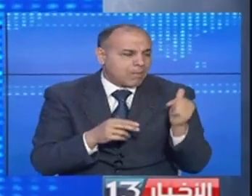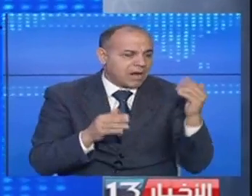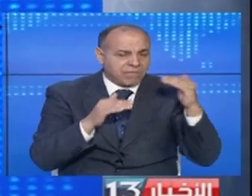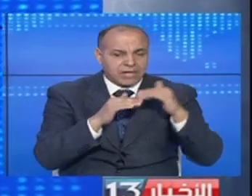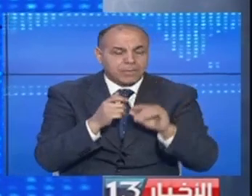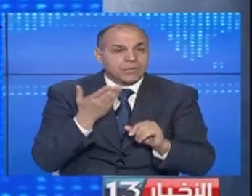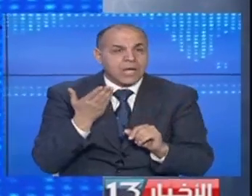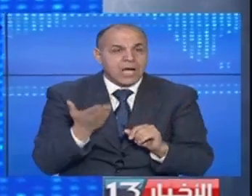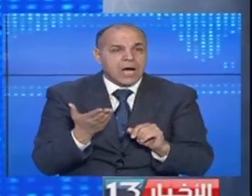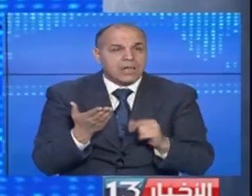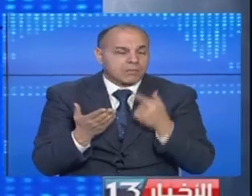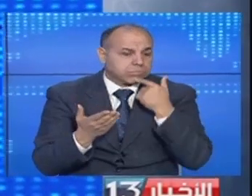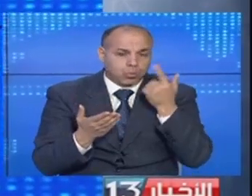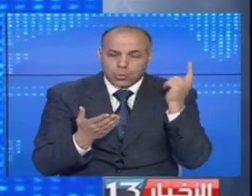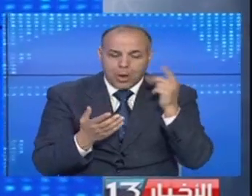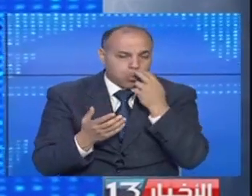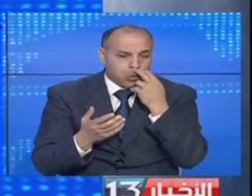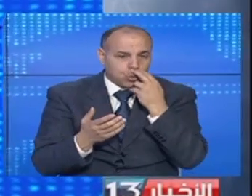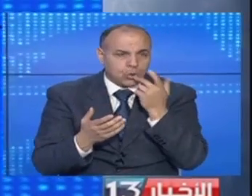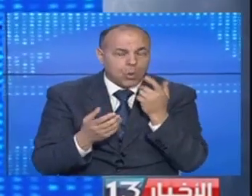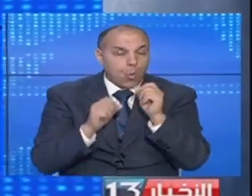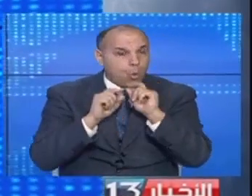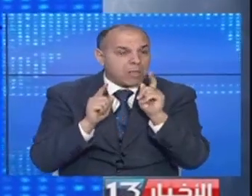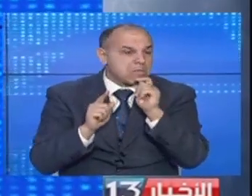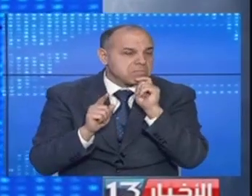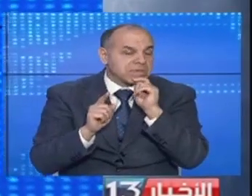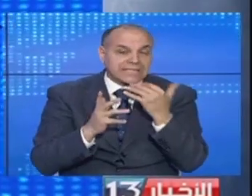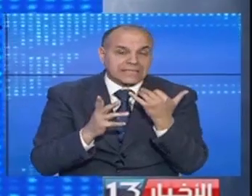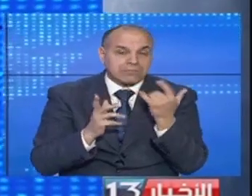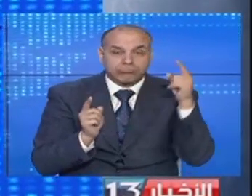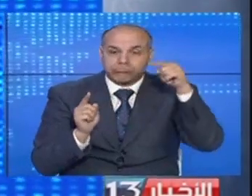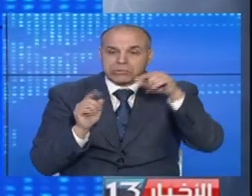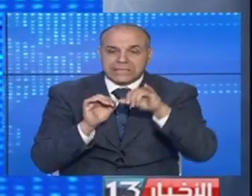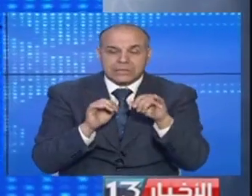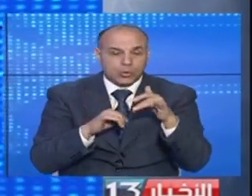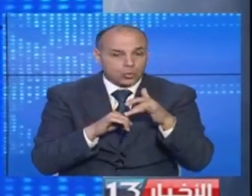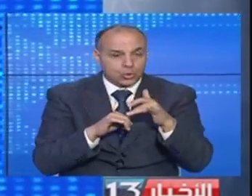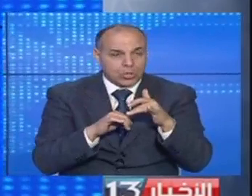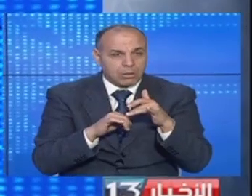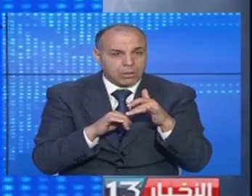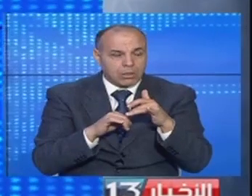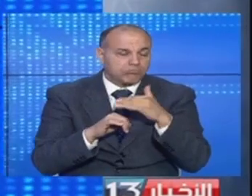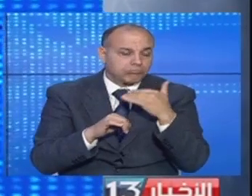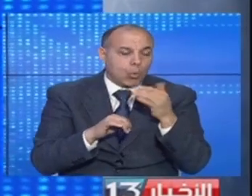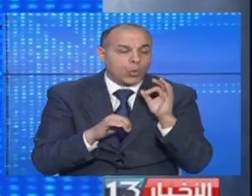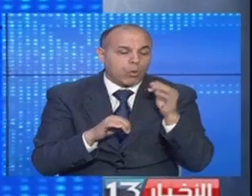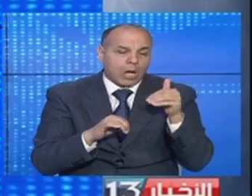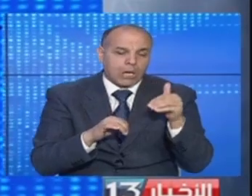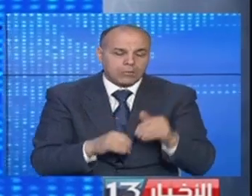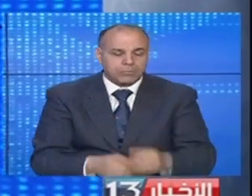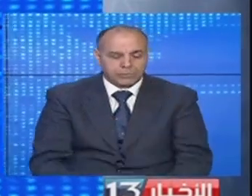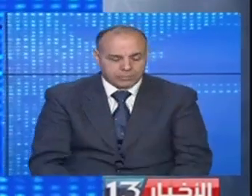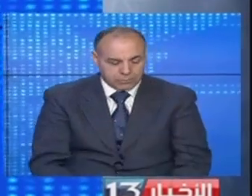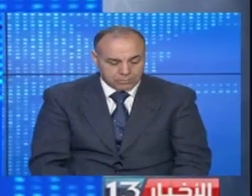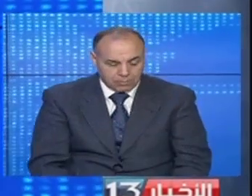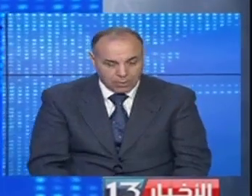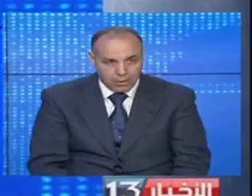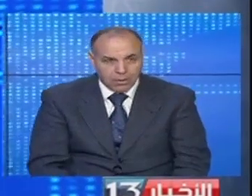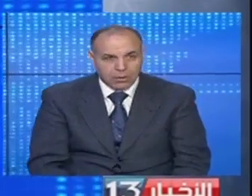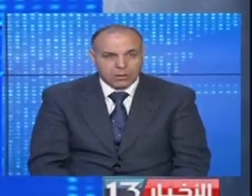الماضيه وفق مصدر امني دون توضيح ما اذا كان الهجوم قد اسفر عن ضحايا او خسائر